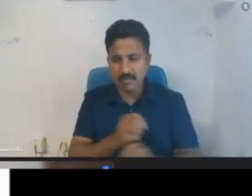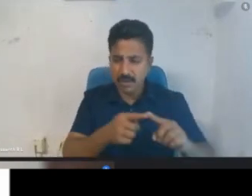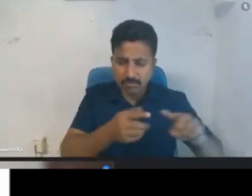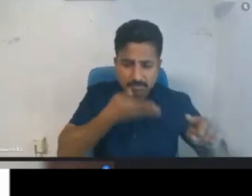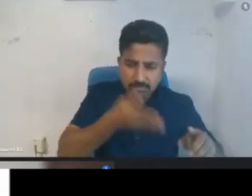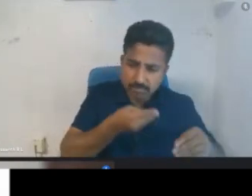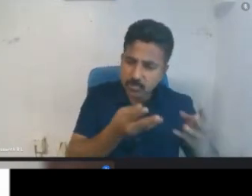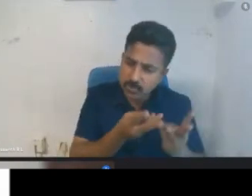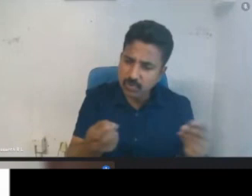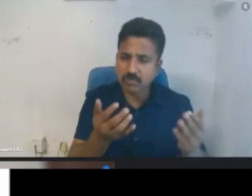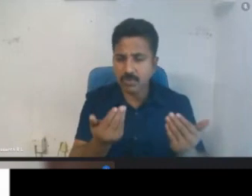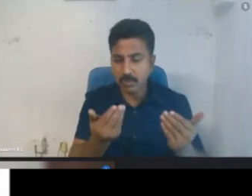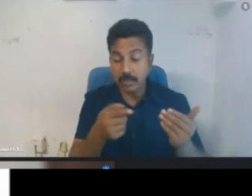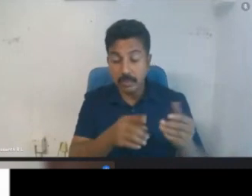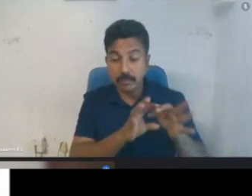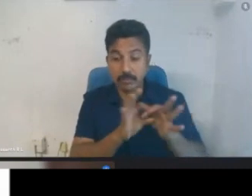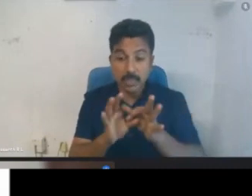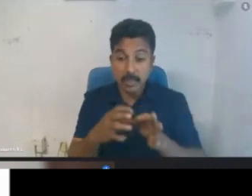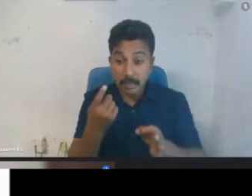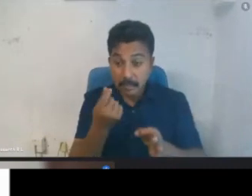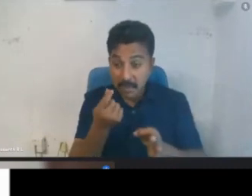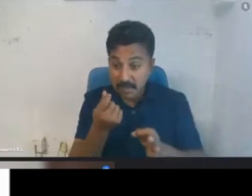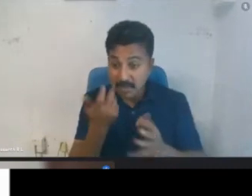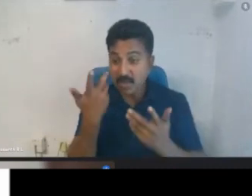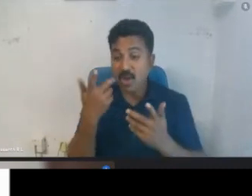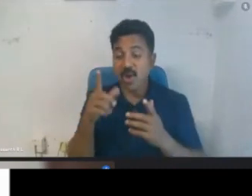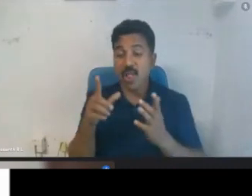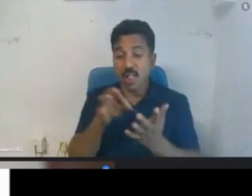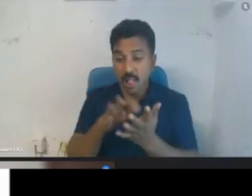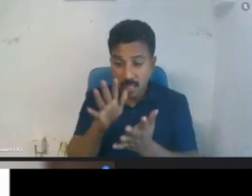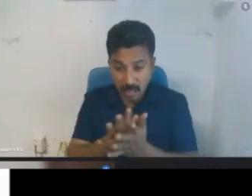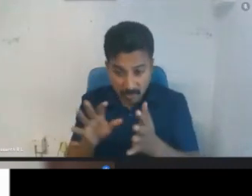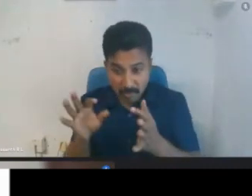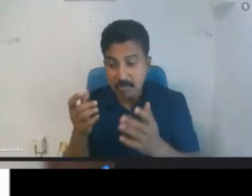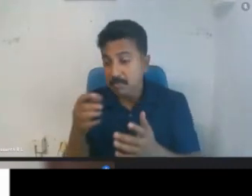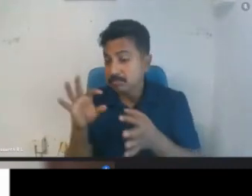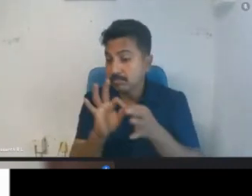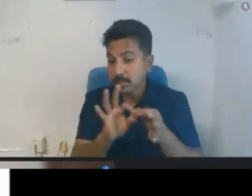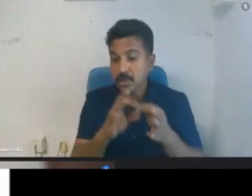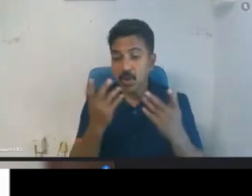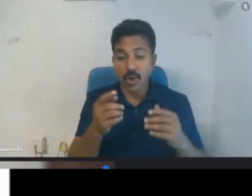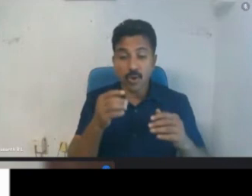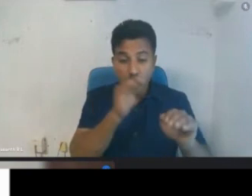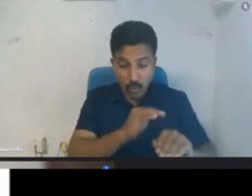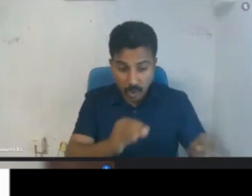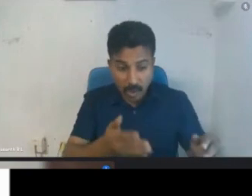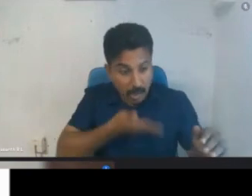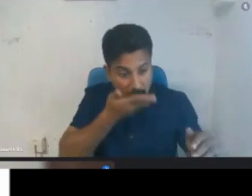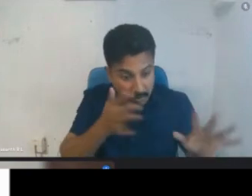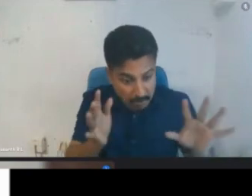ഇപ്പം നിങ്ങൾക്ക് അതുമായിട്ട് ബന്ധപ്പെട്ട് എന്തെങ്കിലും ഫിനാൻഷ്യലി അല്ലെങ്കിൽ ലീഗൽ ഇഷ്യൂസോ ഇപ്പം കുട്ടികളുടെ പഠനം നിഷേധിക്കുന്ന